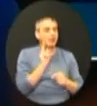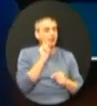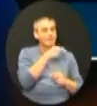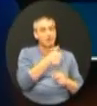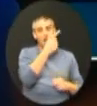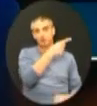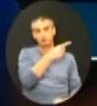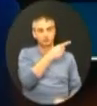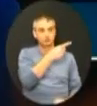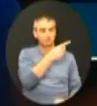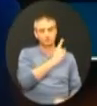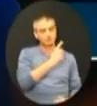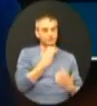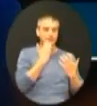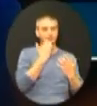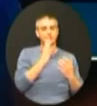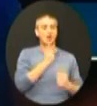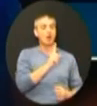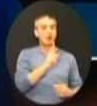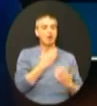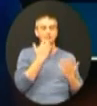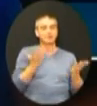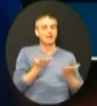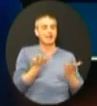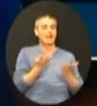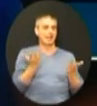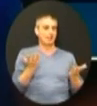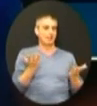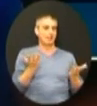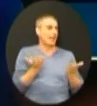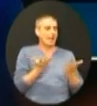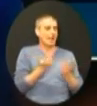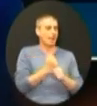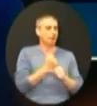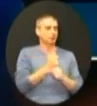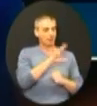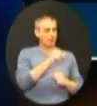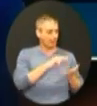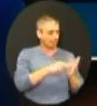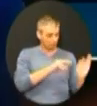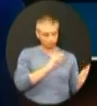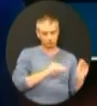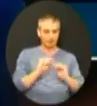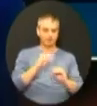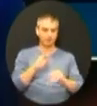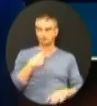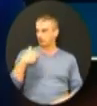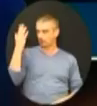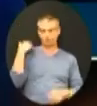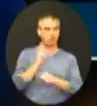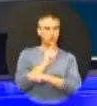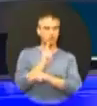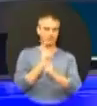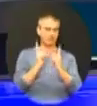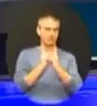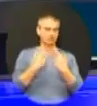לשר שלו ולא להסביר לו מה לא אלא איך כשה איך איך לקחת את המדיניות שלו וליש אותה הייתי תקופה מאוד